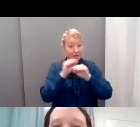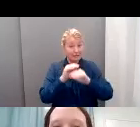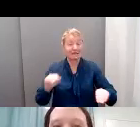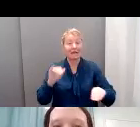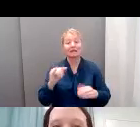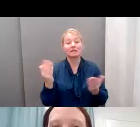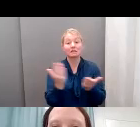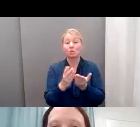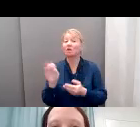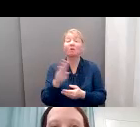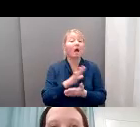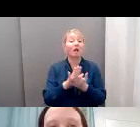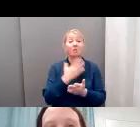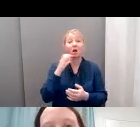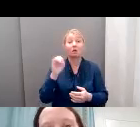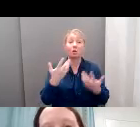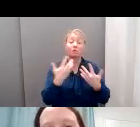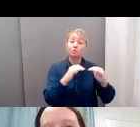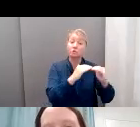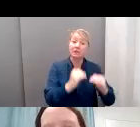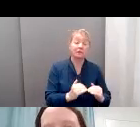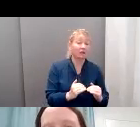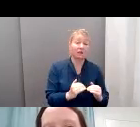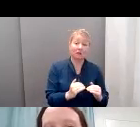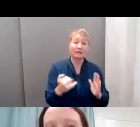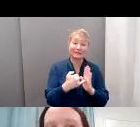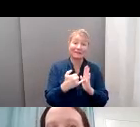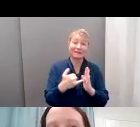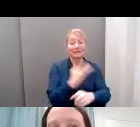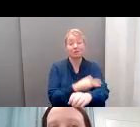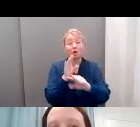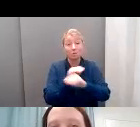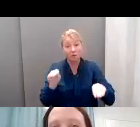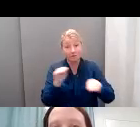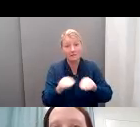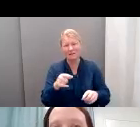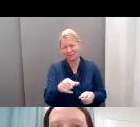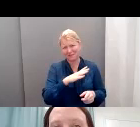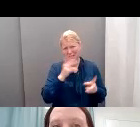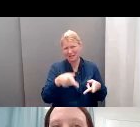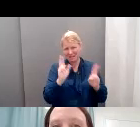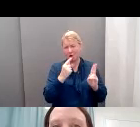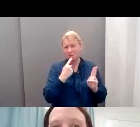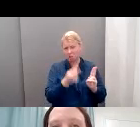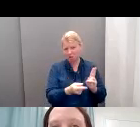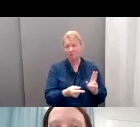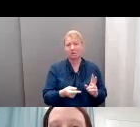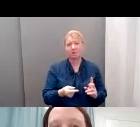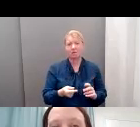inte tas upp. Och det är också något som vi såg i citatet, att man ser en brist